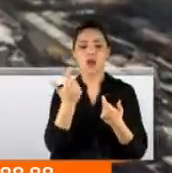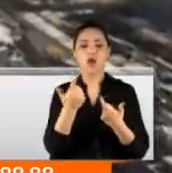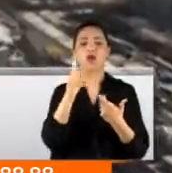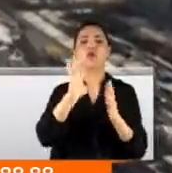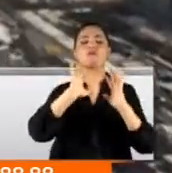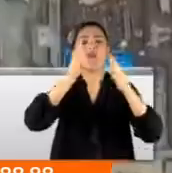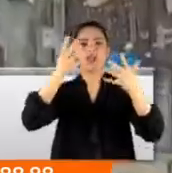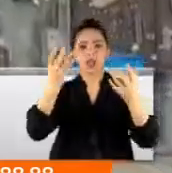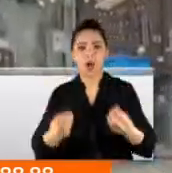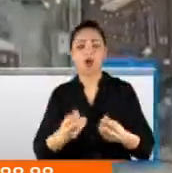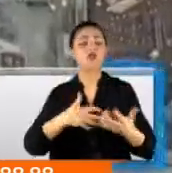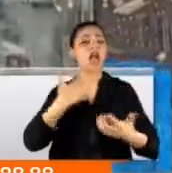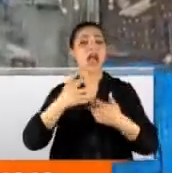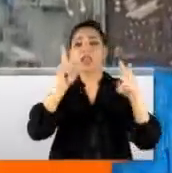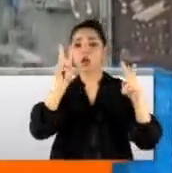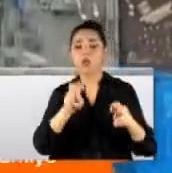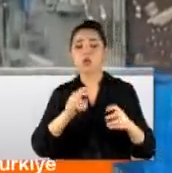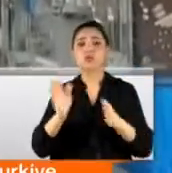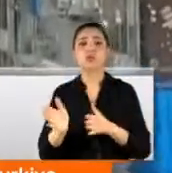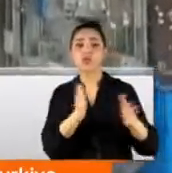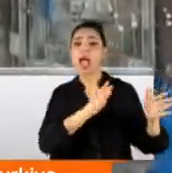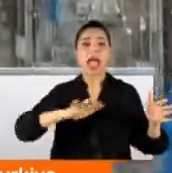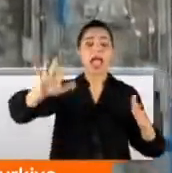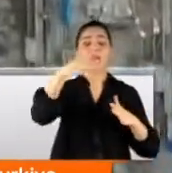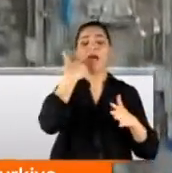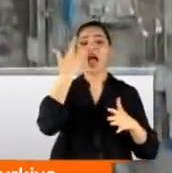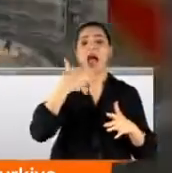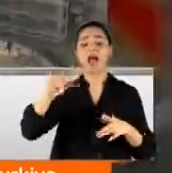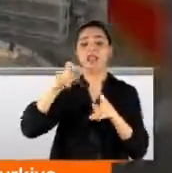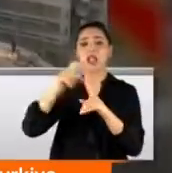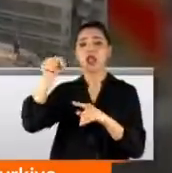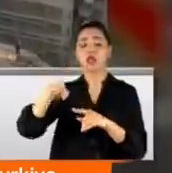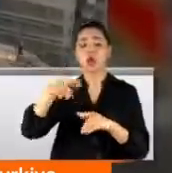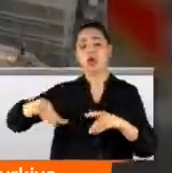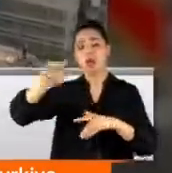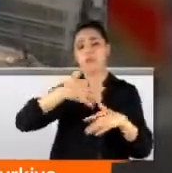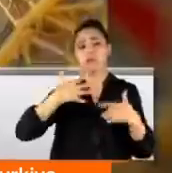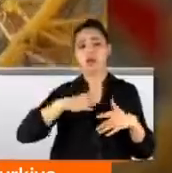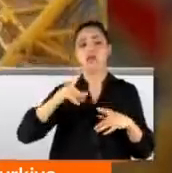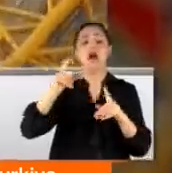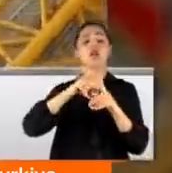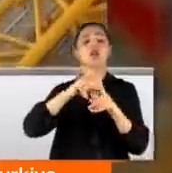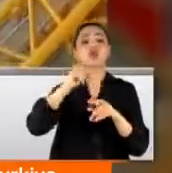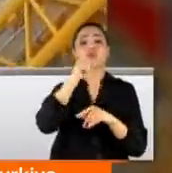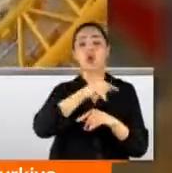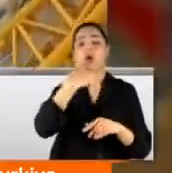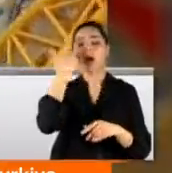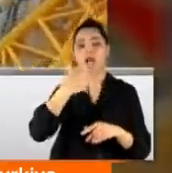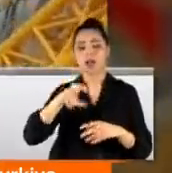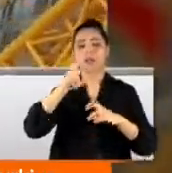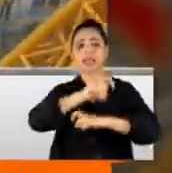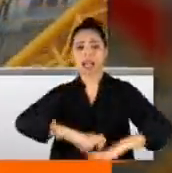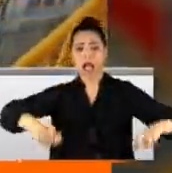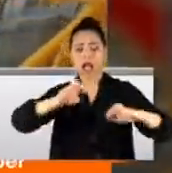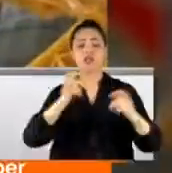olacak. Enerji konusunda gözler bir yandan da Akdeniz'in doğusunda. Doğu Akdeniz'deki sondaj ve sismik